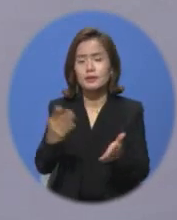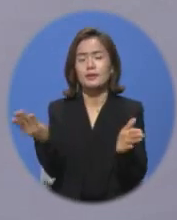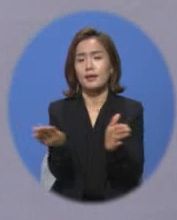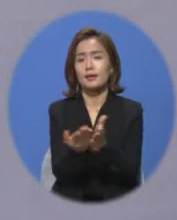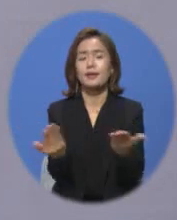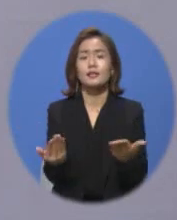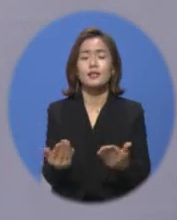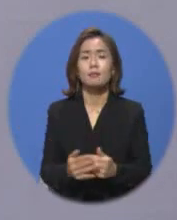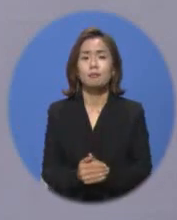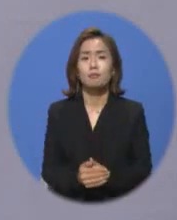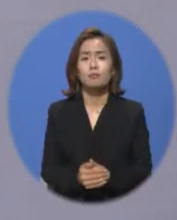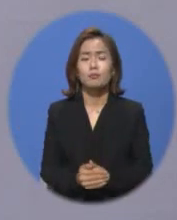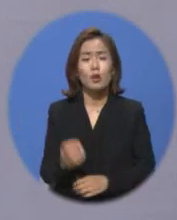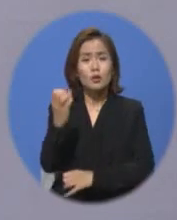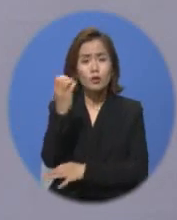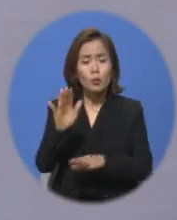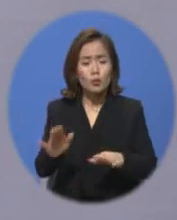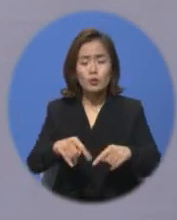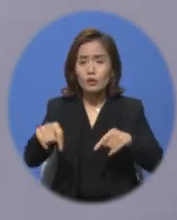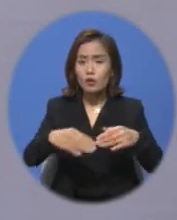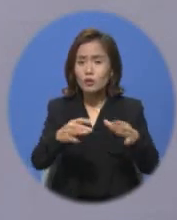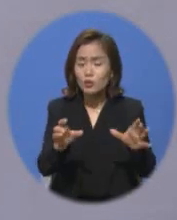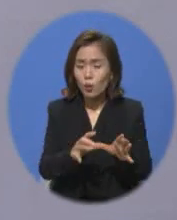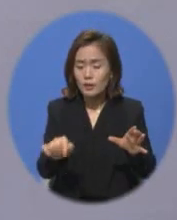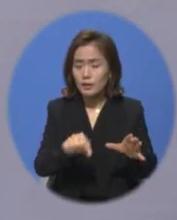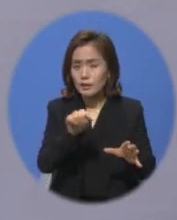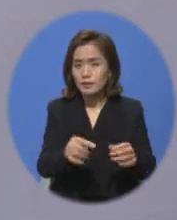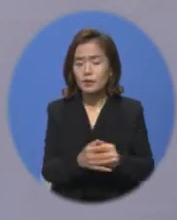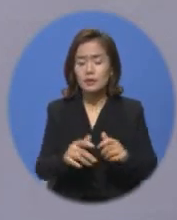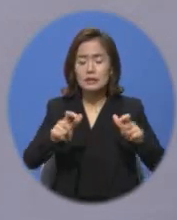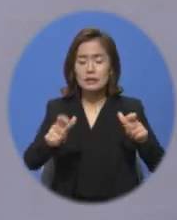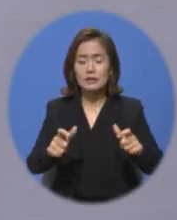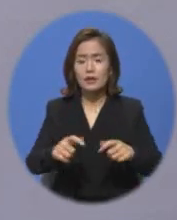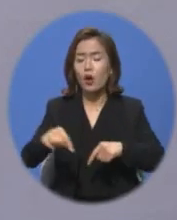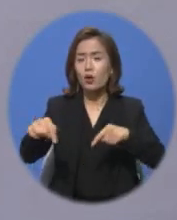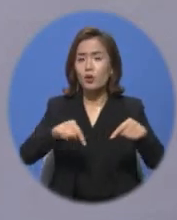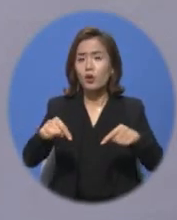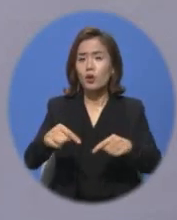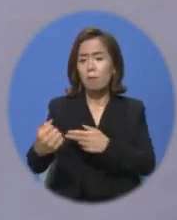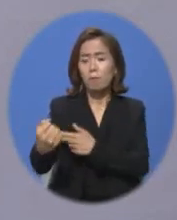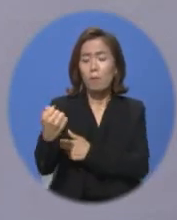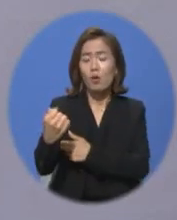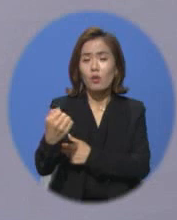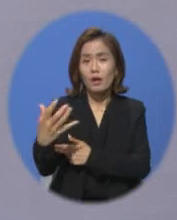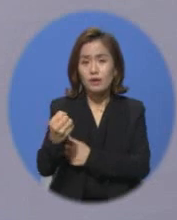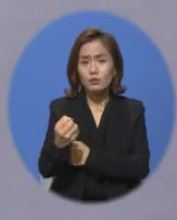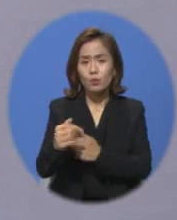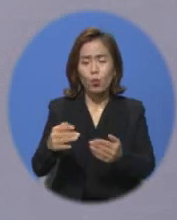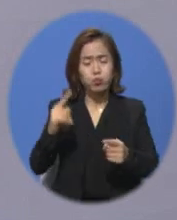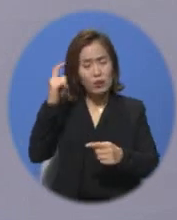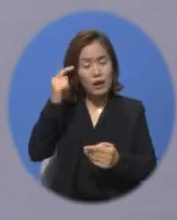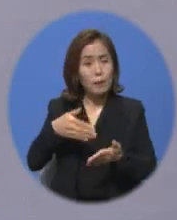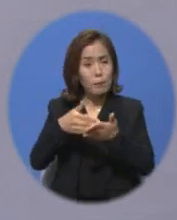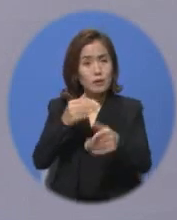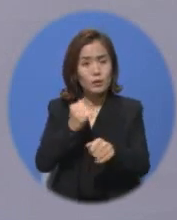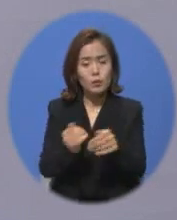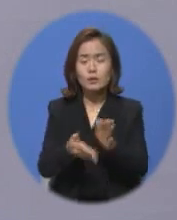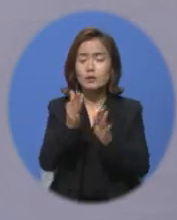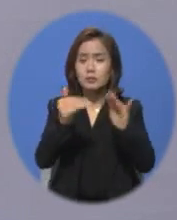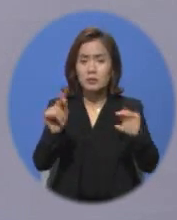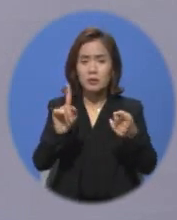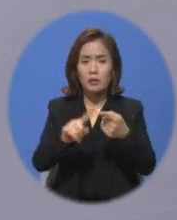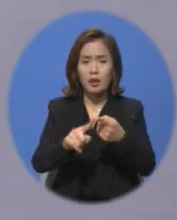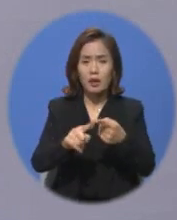하고 결정을내리는것이당연하다고생각합니다.과거에는정치인 이나지방 행정책임자들이의견을제시